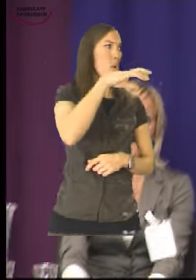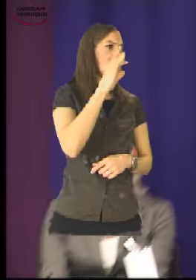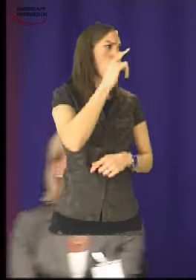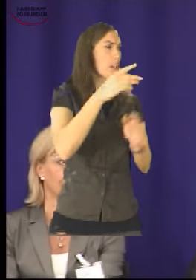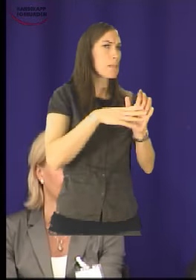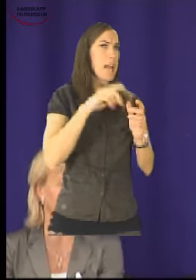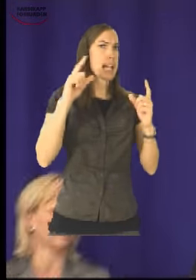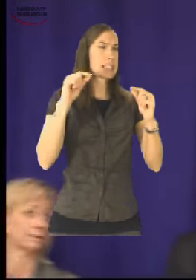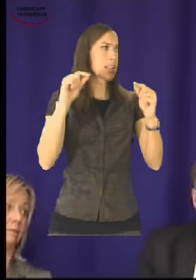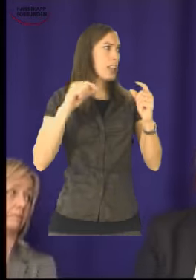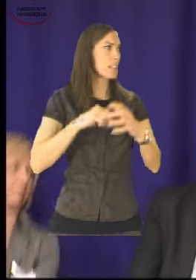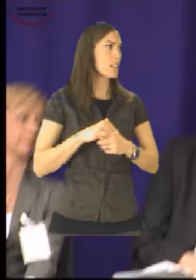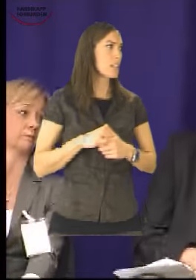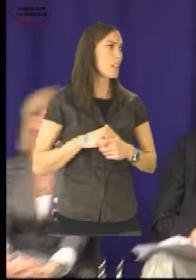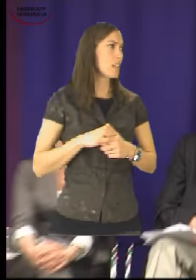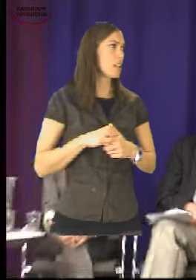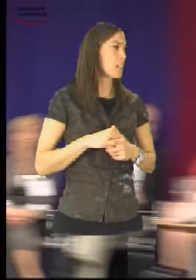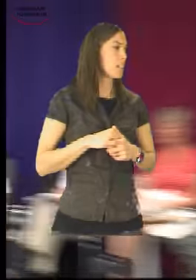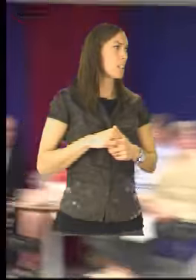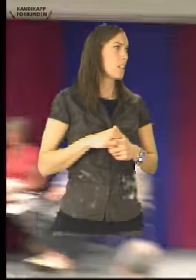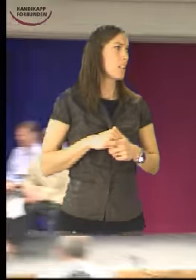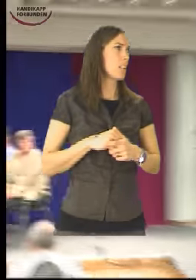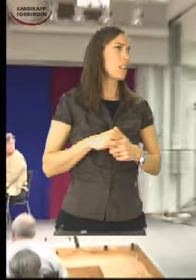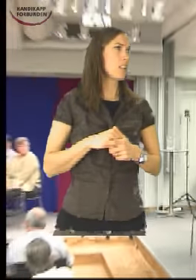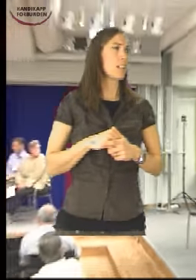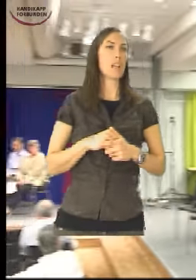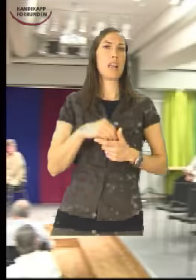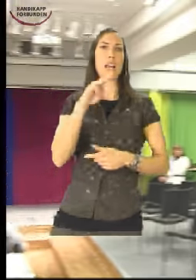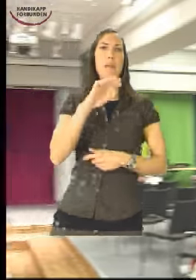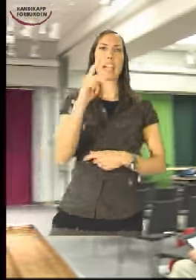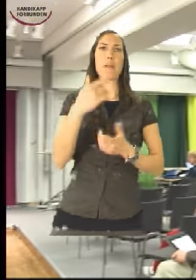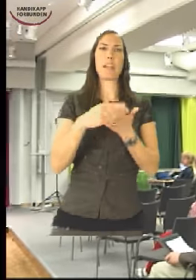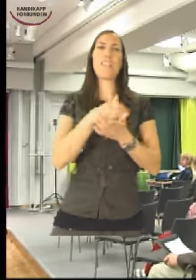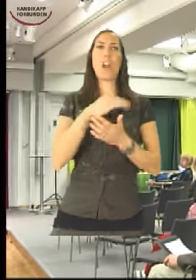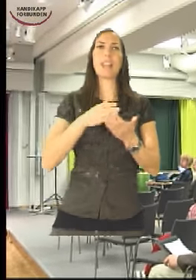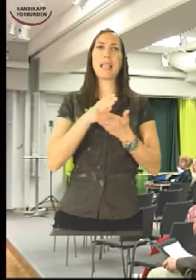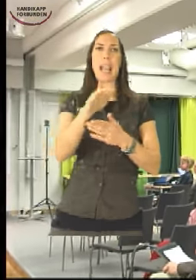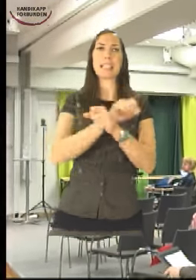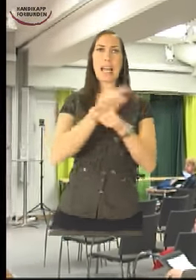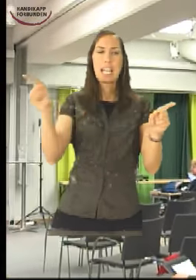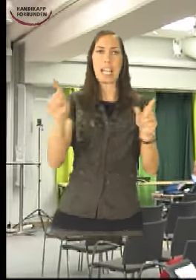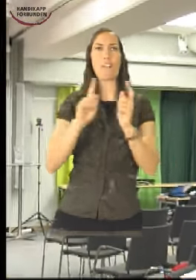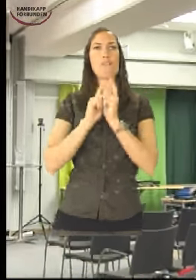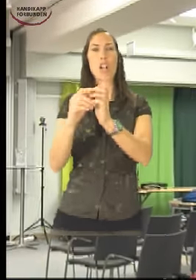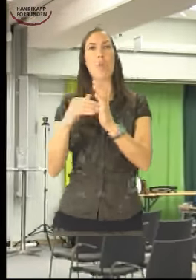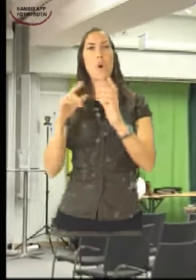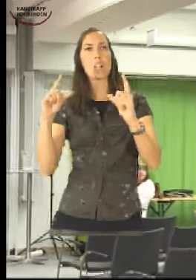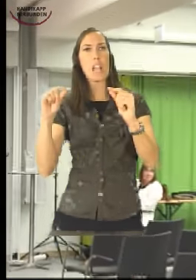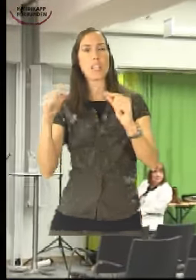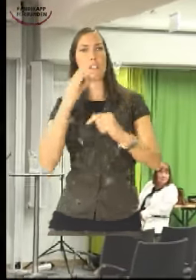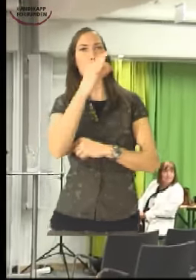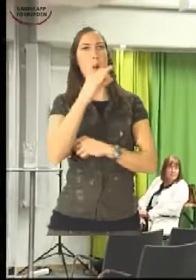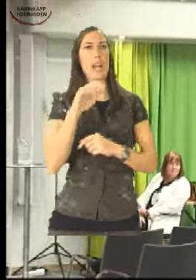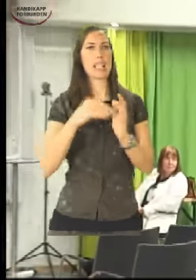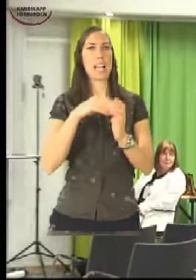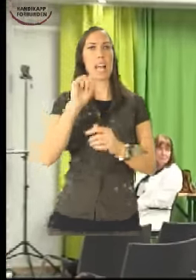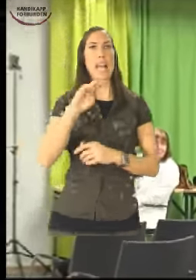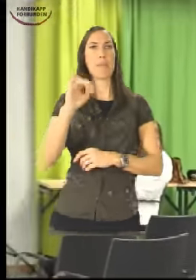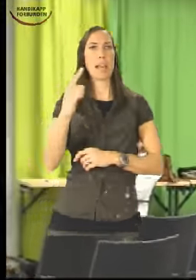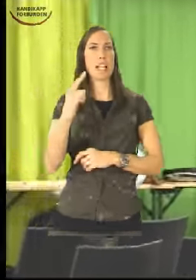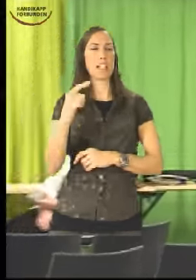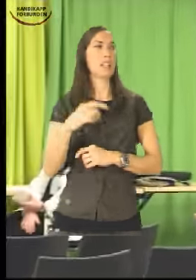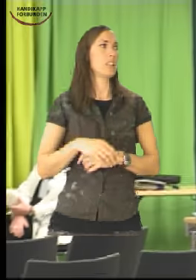har två minuter på oss. Direktsändning av hela evenemanget och som följs på en chatt. Ska se hur det är med chattredaktören Emil. Vi